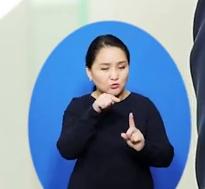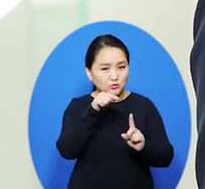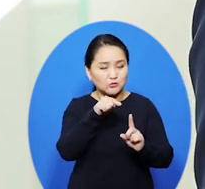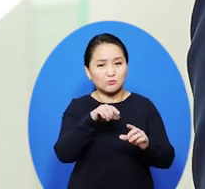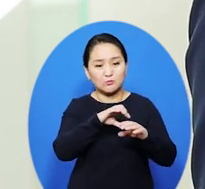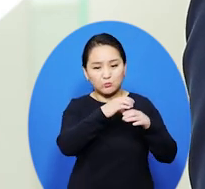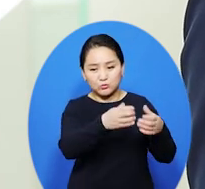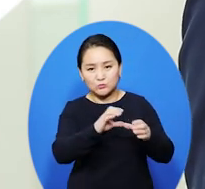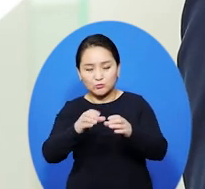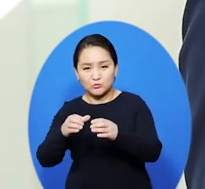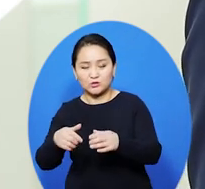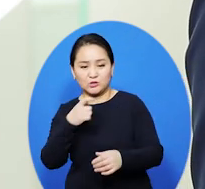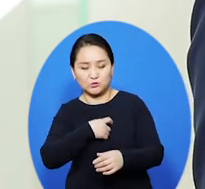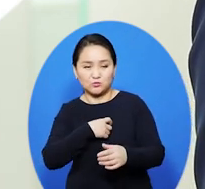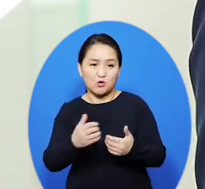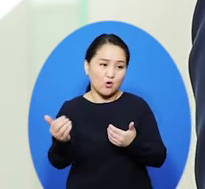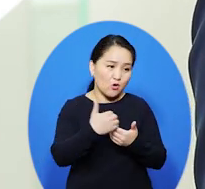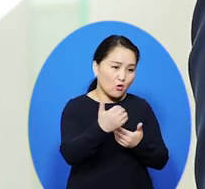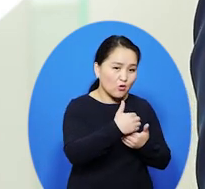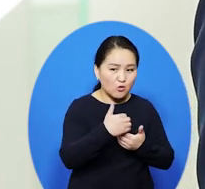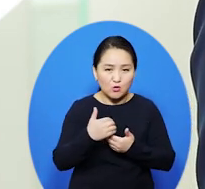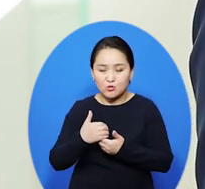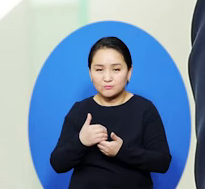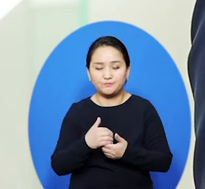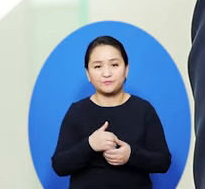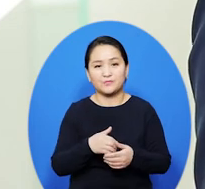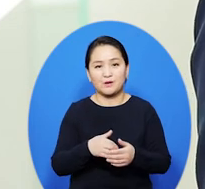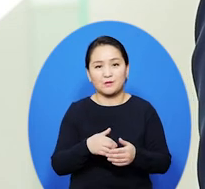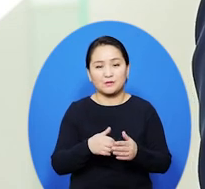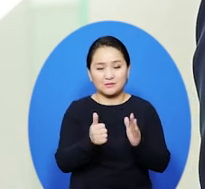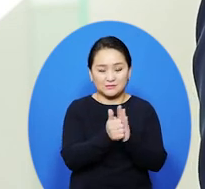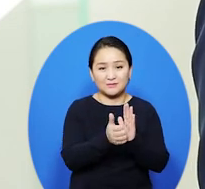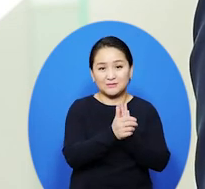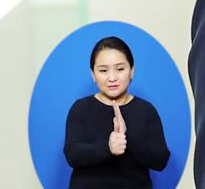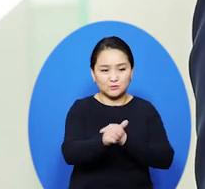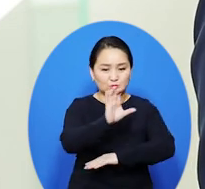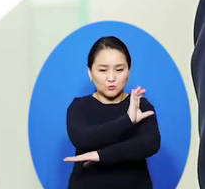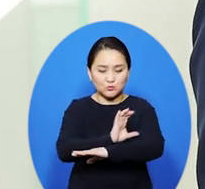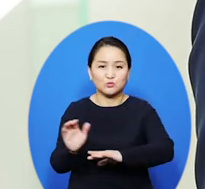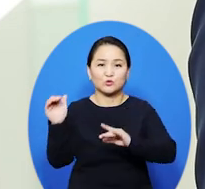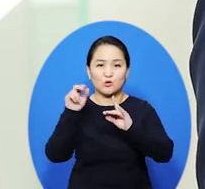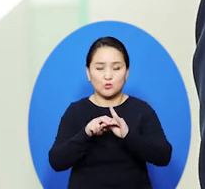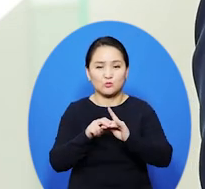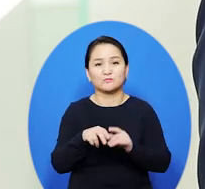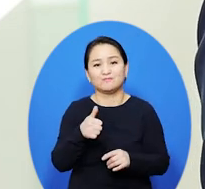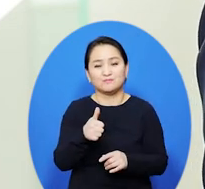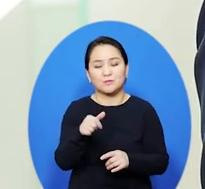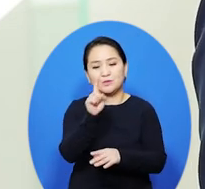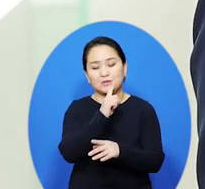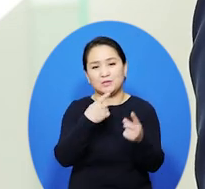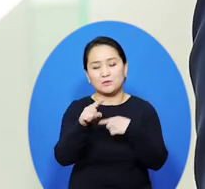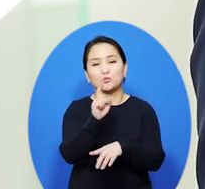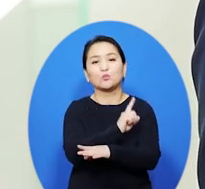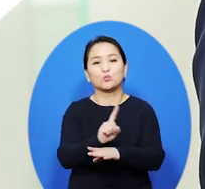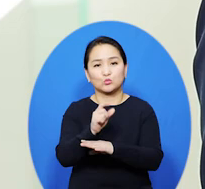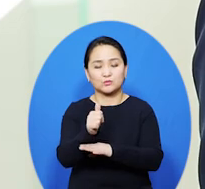тэдний гишүүдийг бид нэр тодорхой сургалтанд тийм ур чадвар суурилсан сургалтанд хамруулж ингэж оролцож байгаа нь энэ бол маш үр дүндээ.